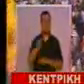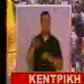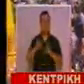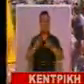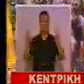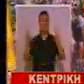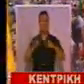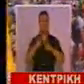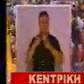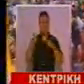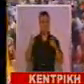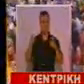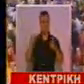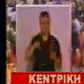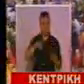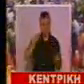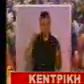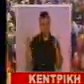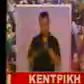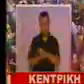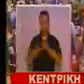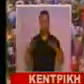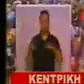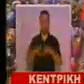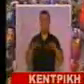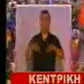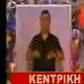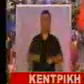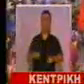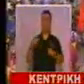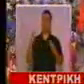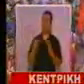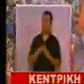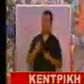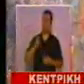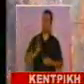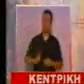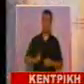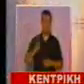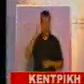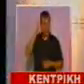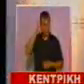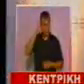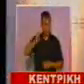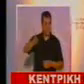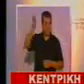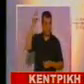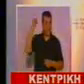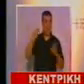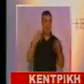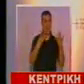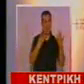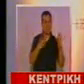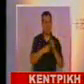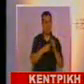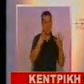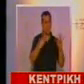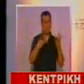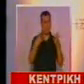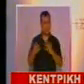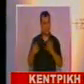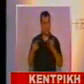συνθήματα και αναδεικνύονταν σε κόμμα της εξουσίας του κεφαλαίου. Θυμίζουμε επίσης την πείρα της περίοδου 90-91,